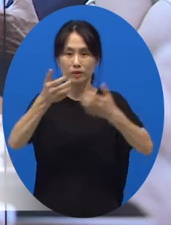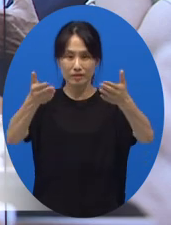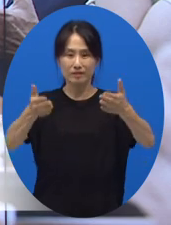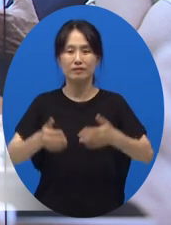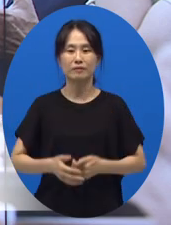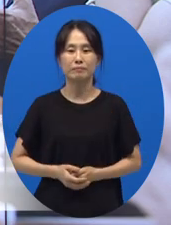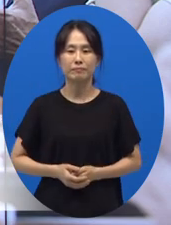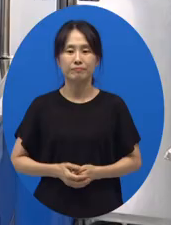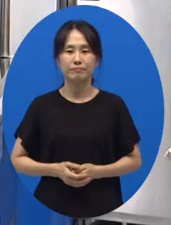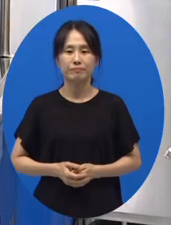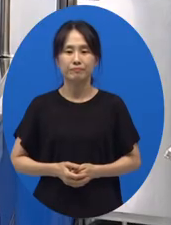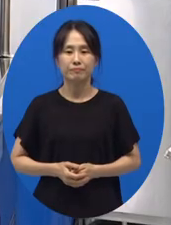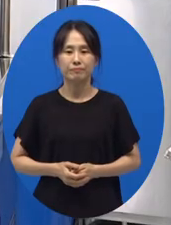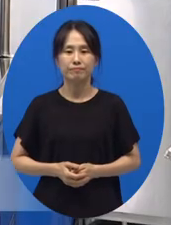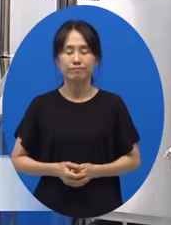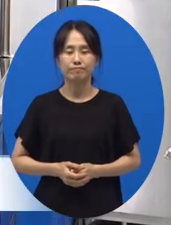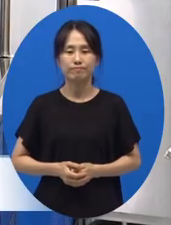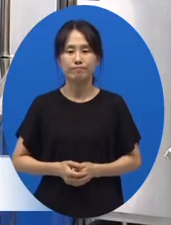보도합니다.